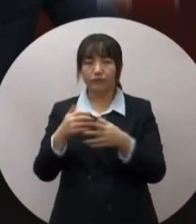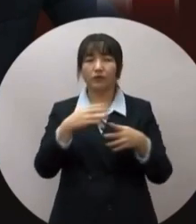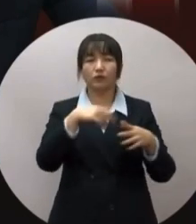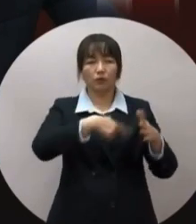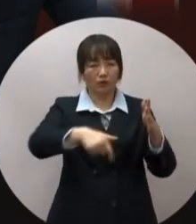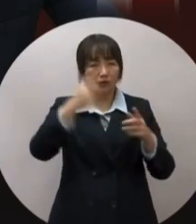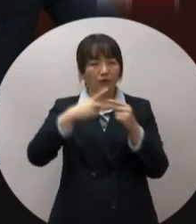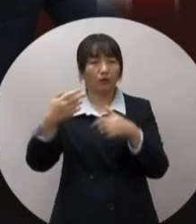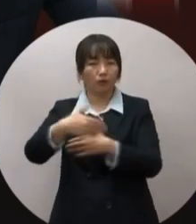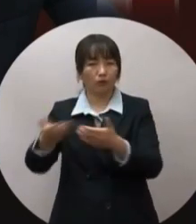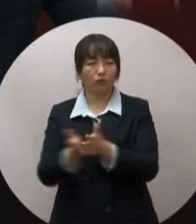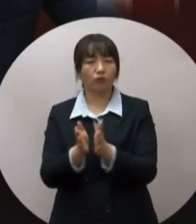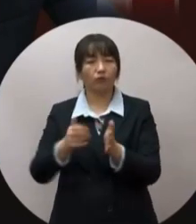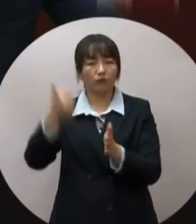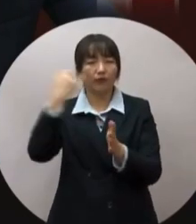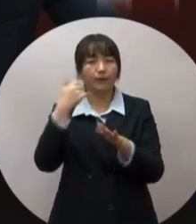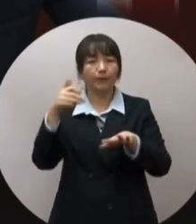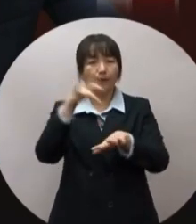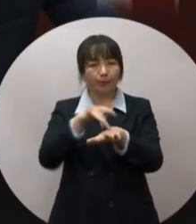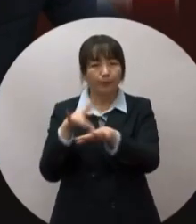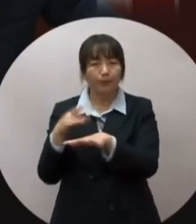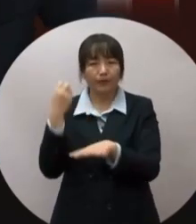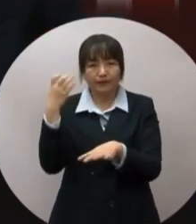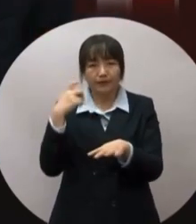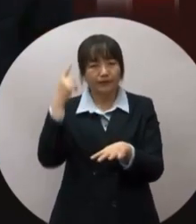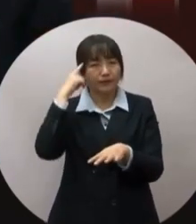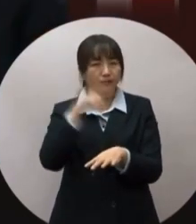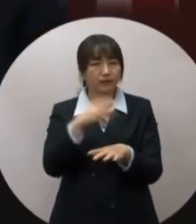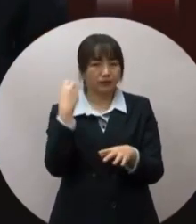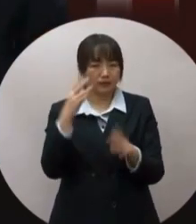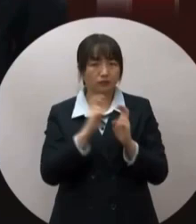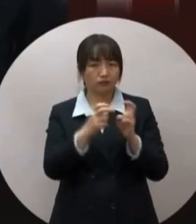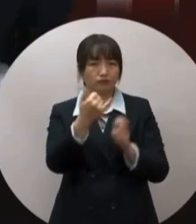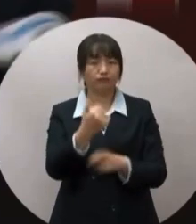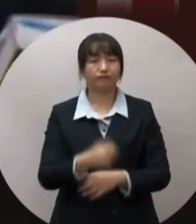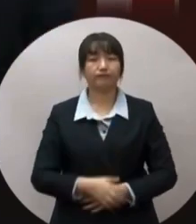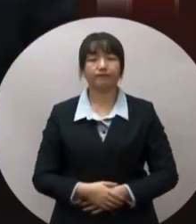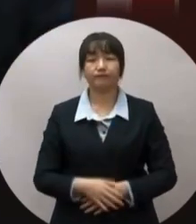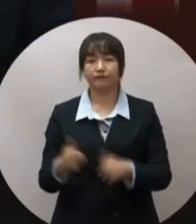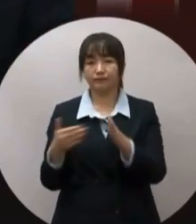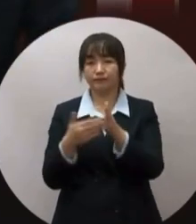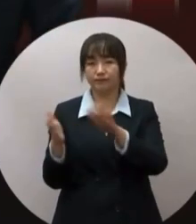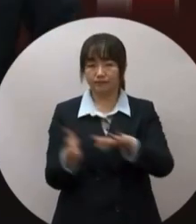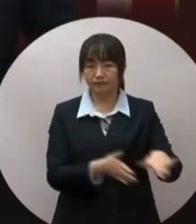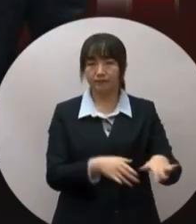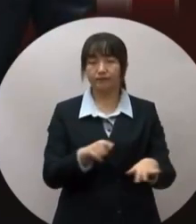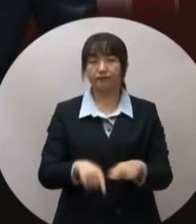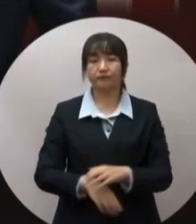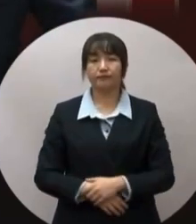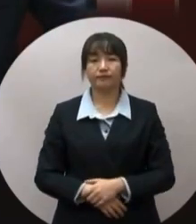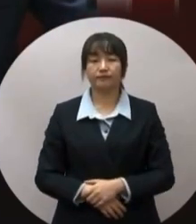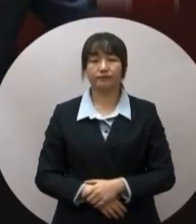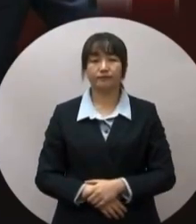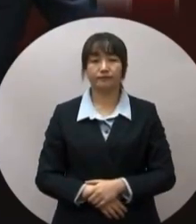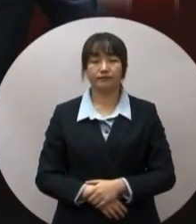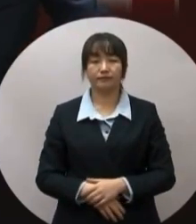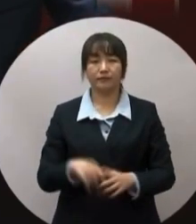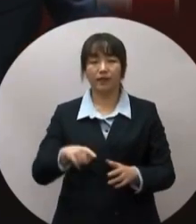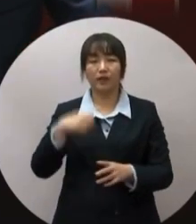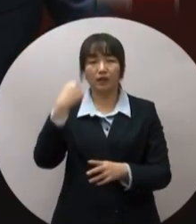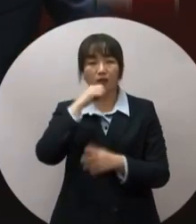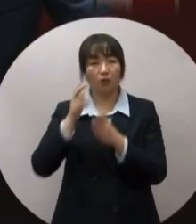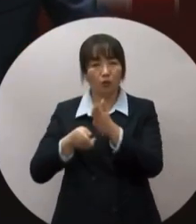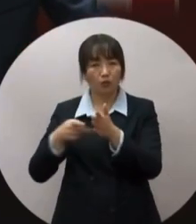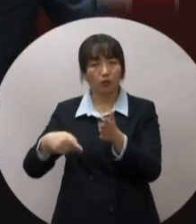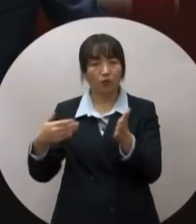長我們一起到那個地方來體驗新的這樣的EMU900那完了之後就另外一個事情就是說除了台